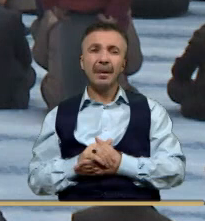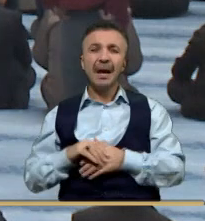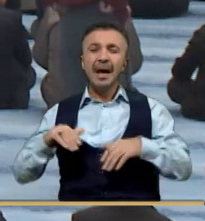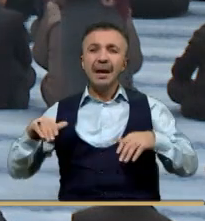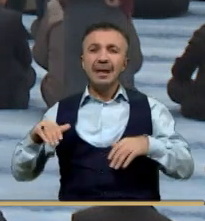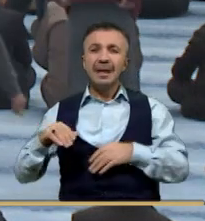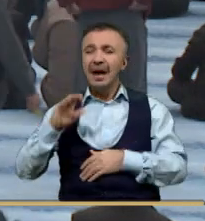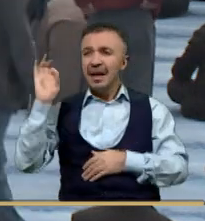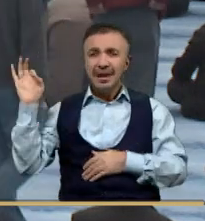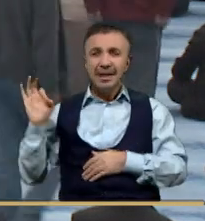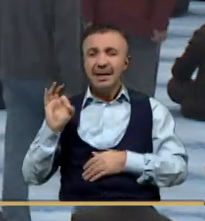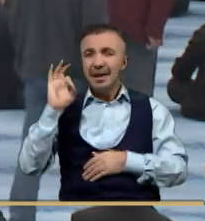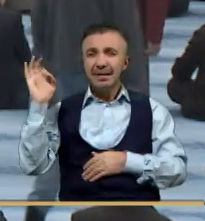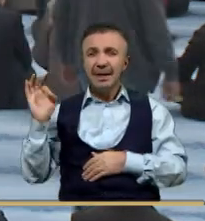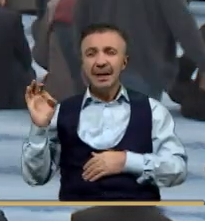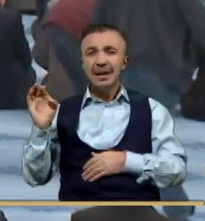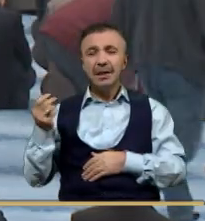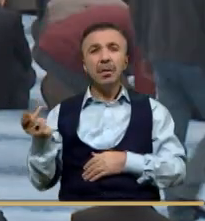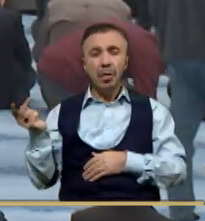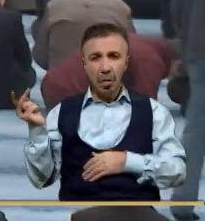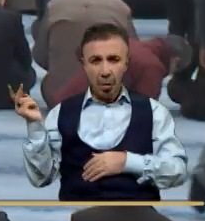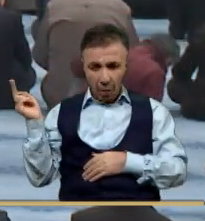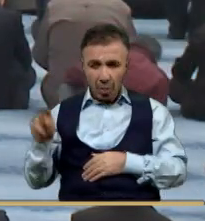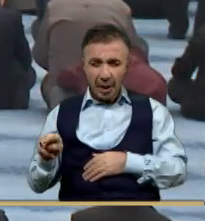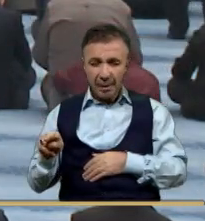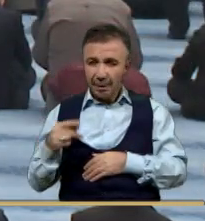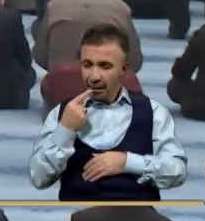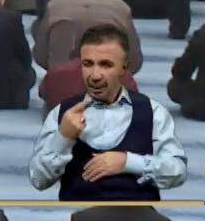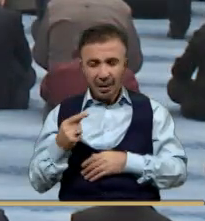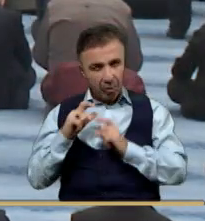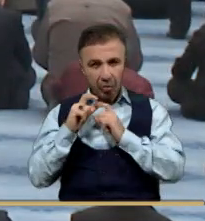mıdır diye soruyor. Niye bu adam bunu soruyor? Sivri sineği.